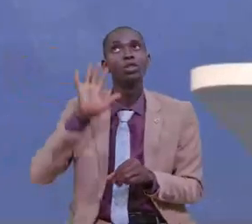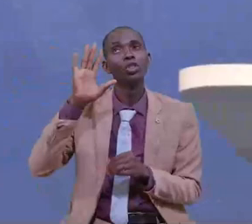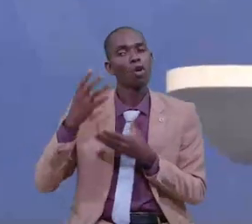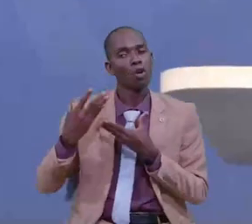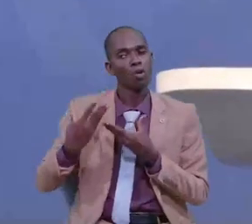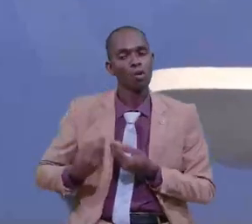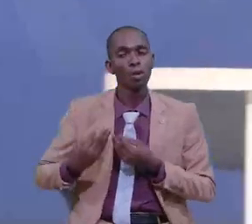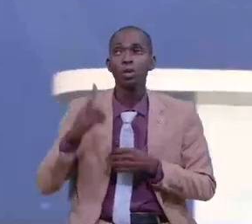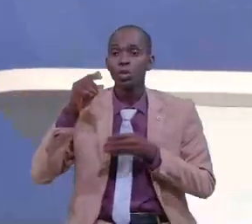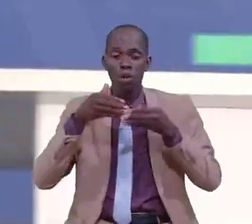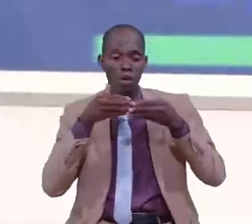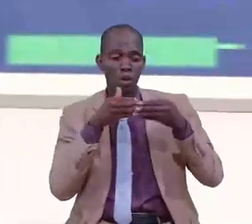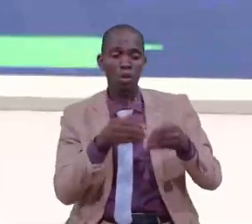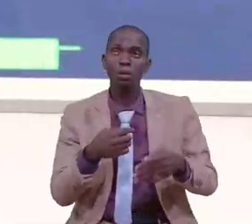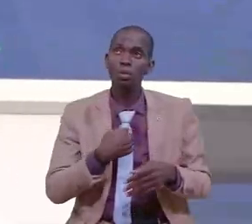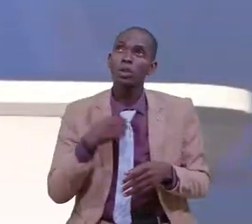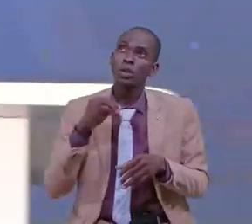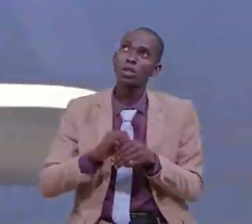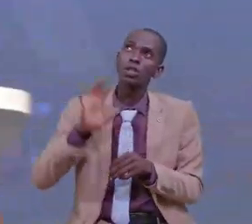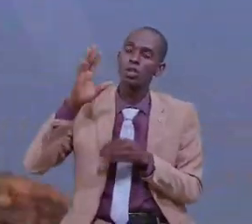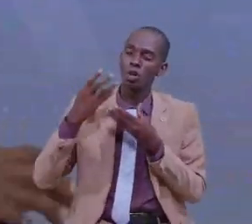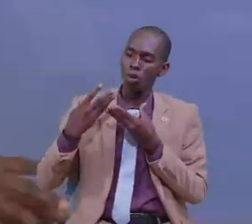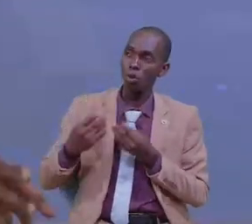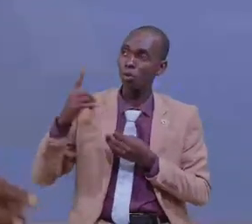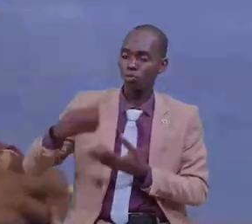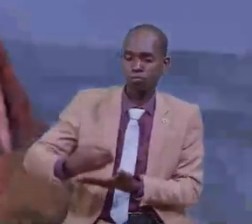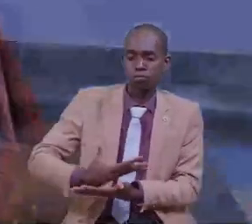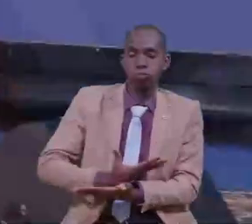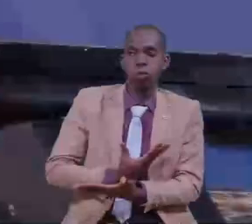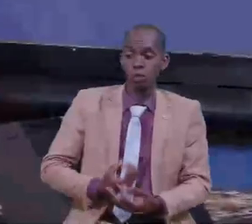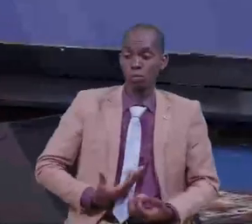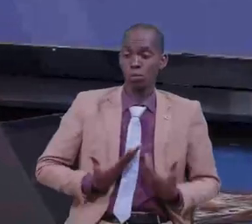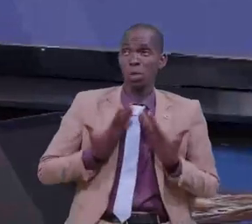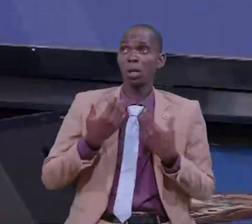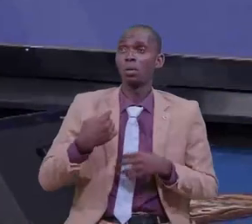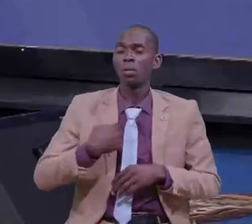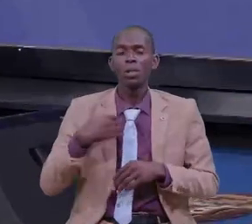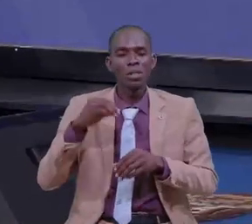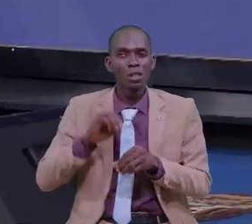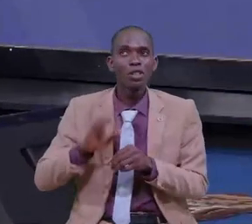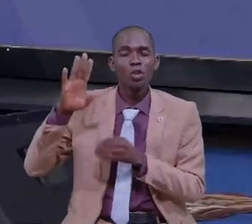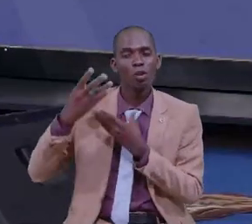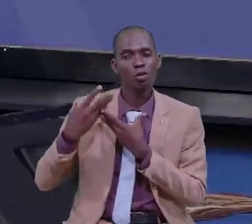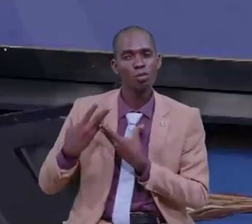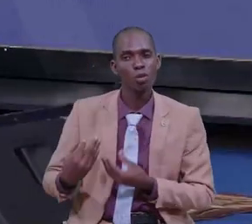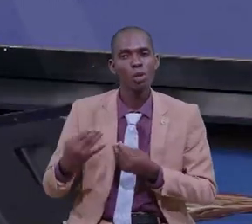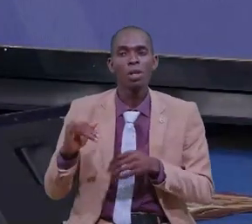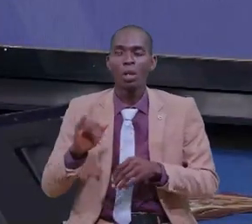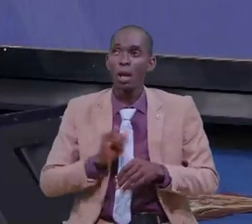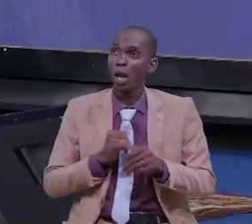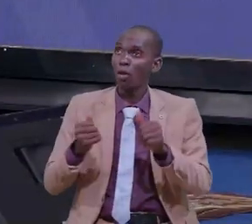bonté. Tu me conduis dans ta bonté. Tu m'inspires dans ta bonté. Et